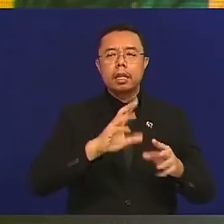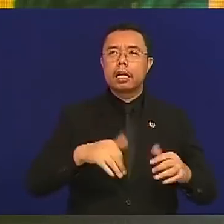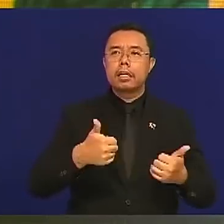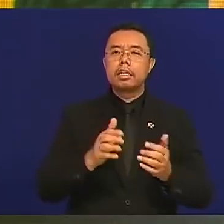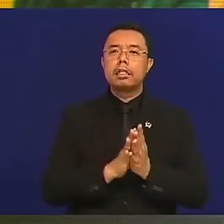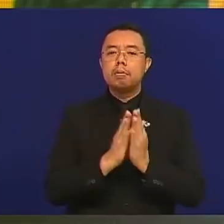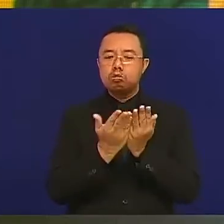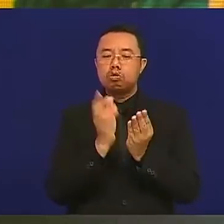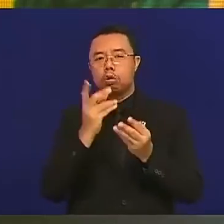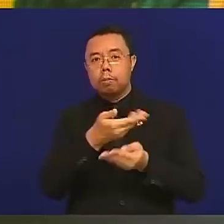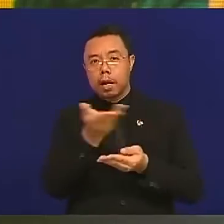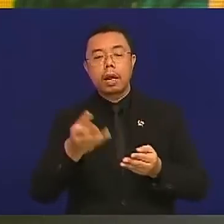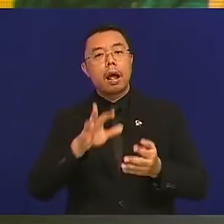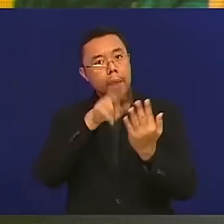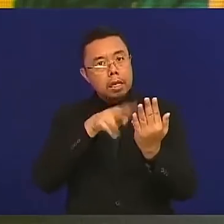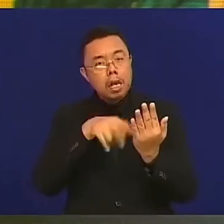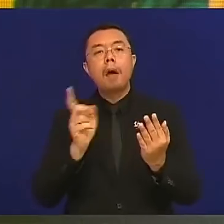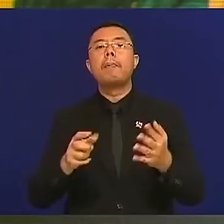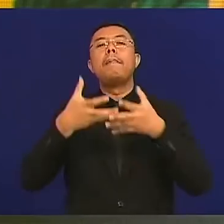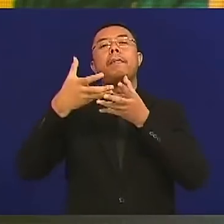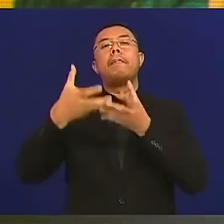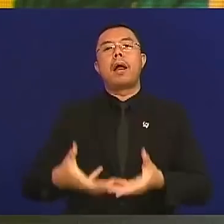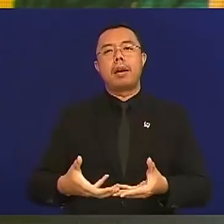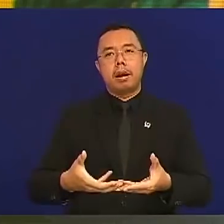buku untuk dibaca. Karena beban.